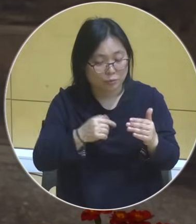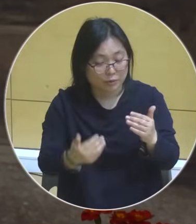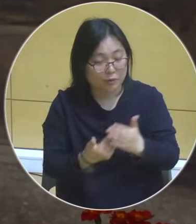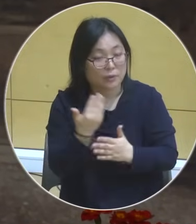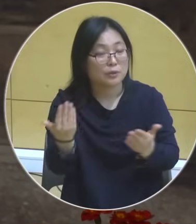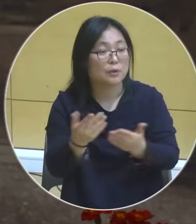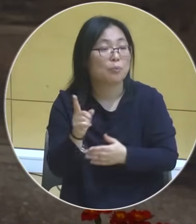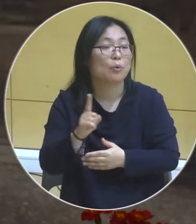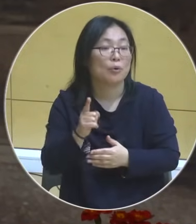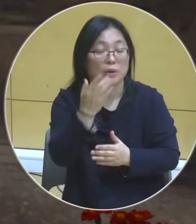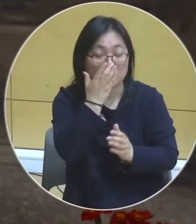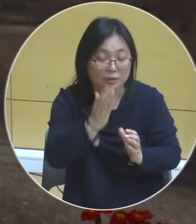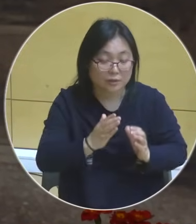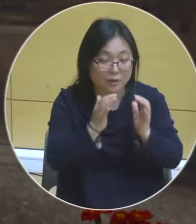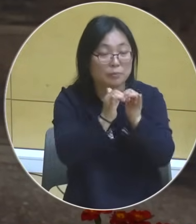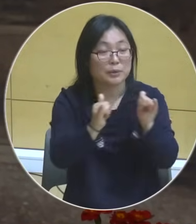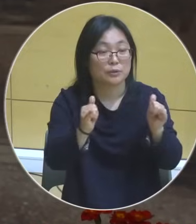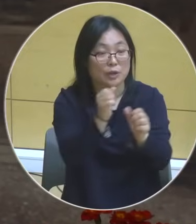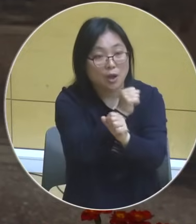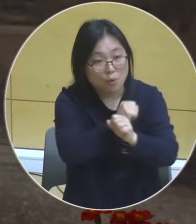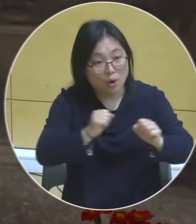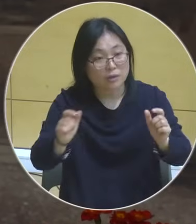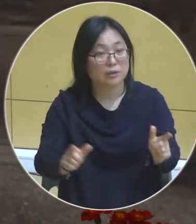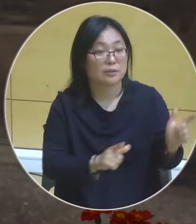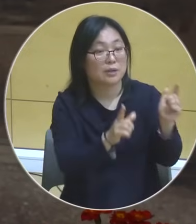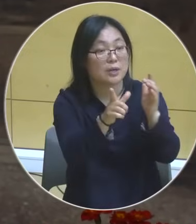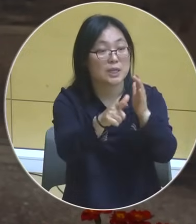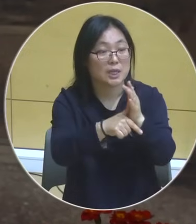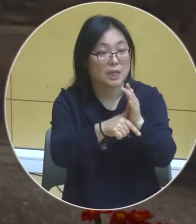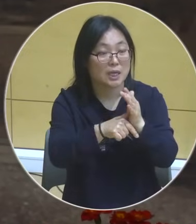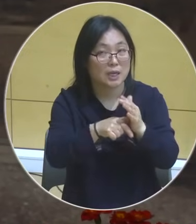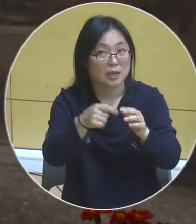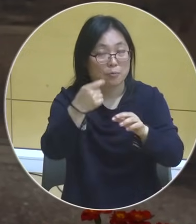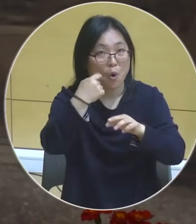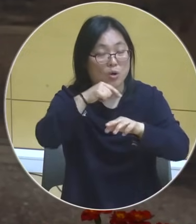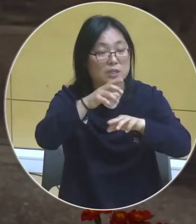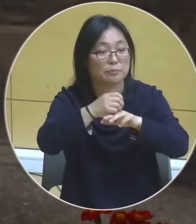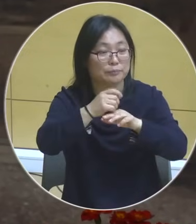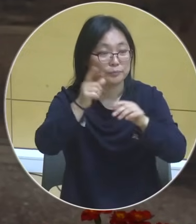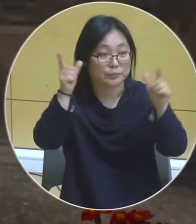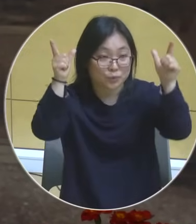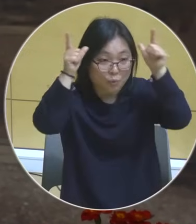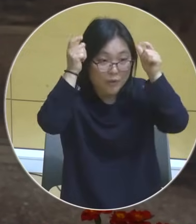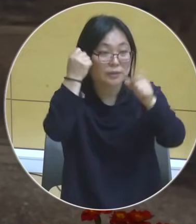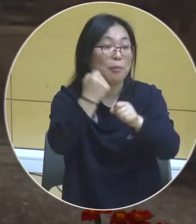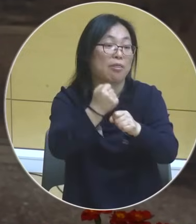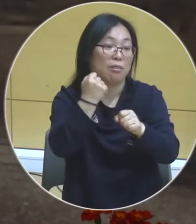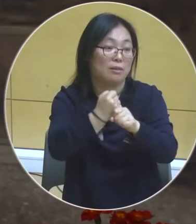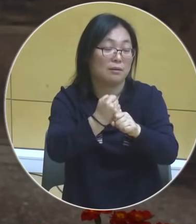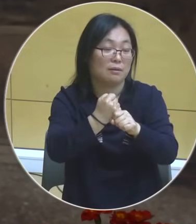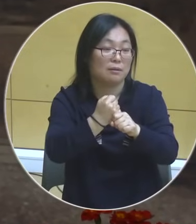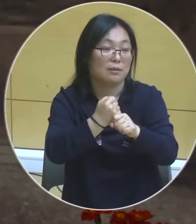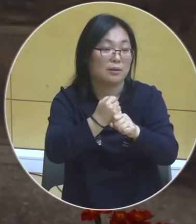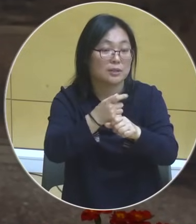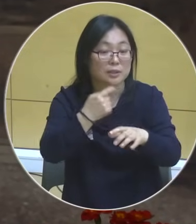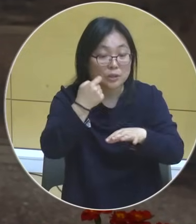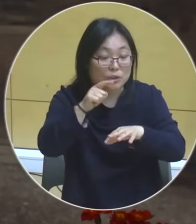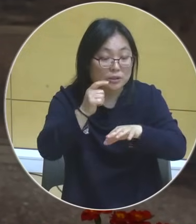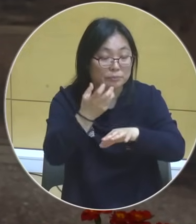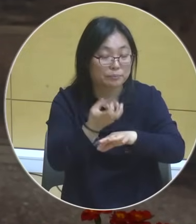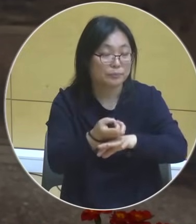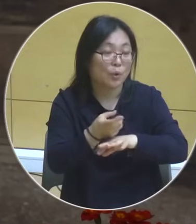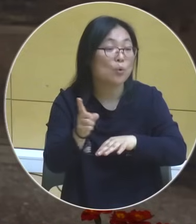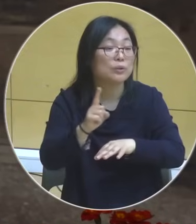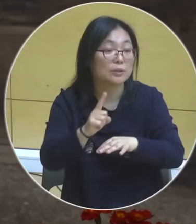뭡니까? 이스라엘 백성들이 광야 생활할 때에 그들이 금송아지를 만들었죠. 그 금송아지 만들 때 그 금은 어디서